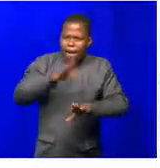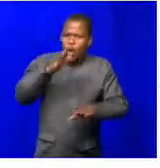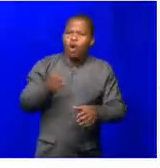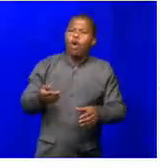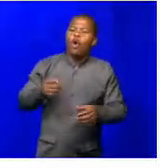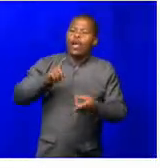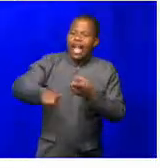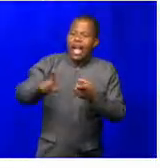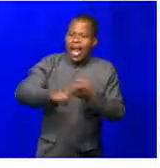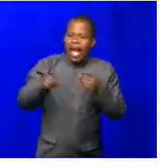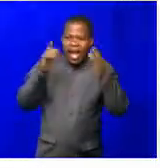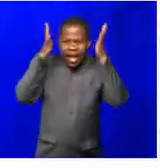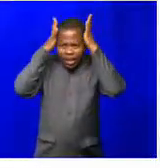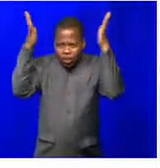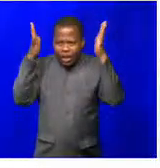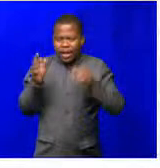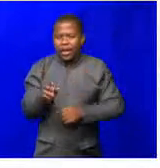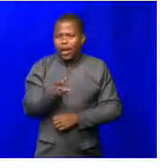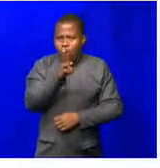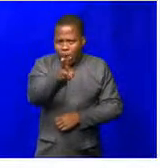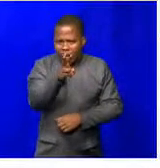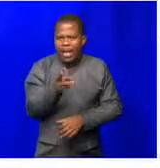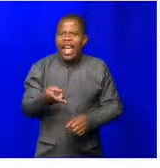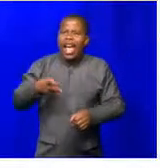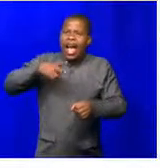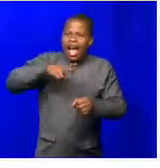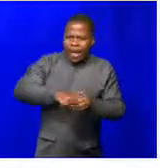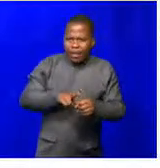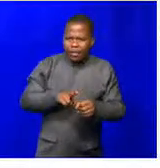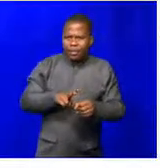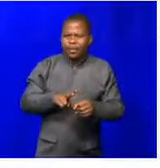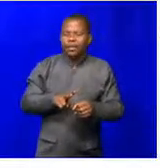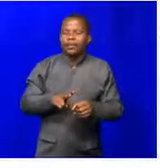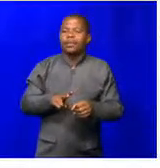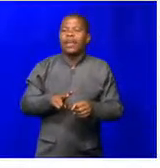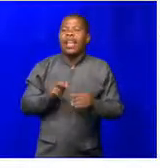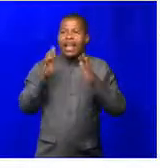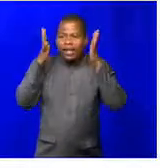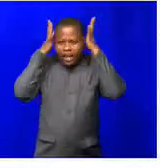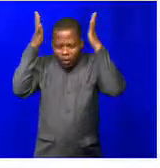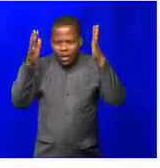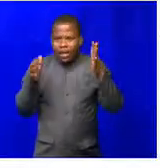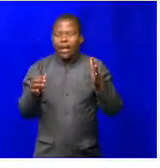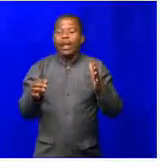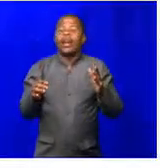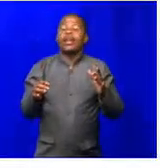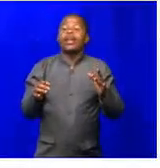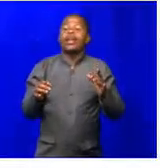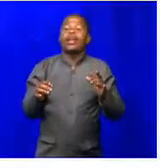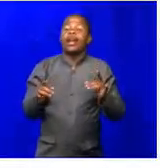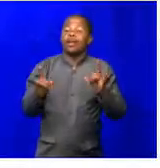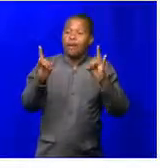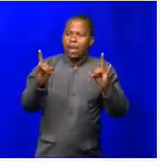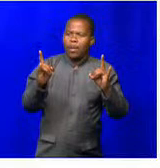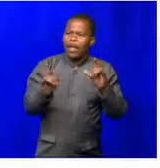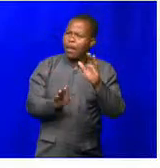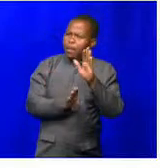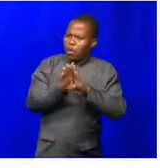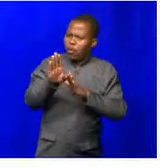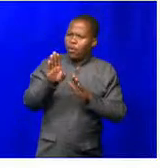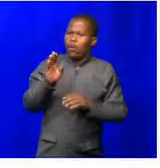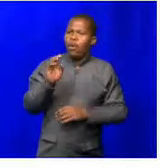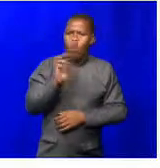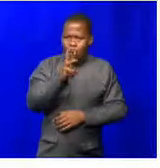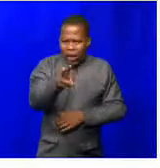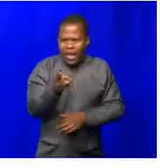ngedudlwana kunalawa nanathi as we improve le stadium kodwa nje all in all cha